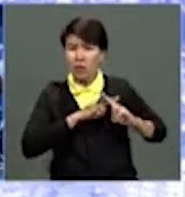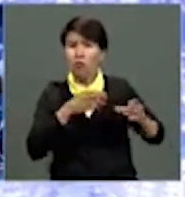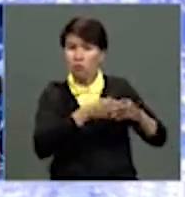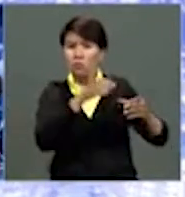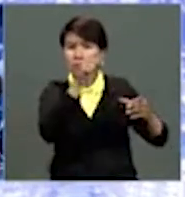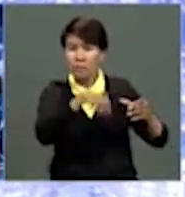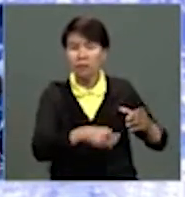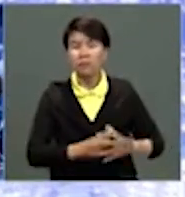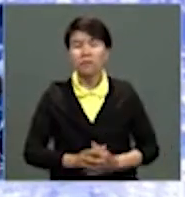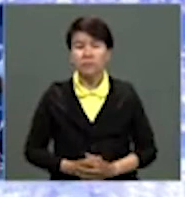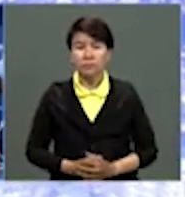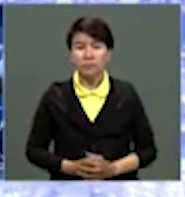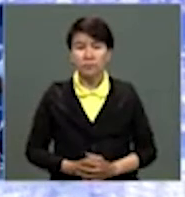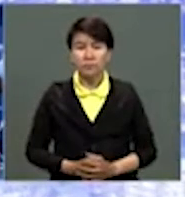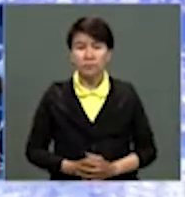ถ้าจะถามว่ามีเป็นอะไรที่ทำเป็นพิเศษไหมไม่ได้ทำอะไรเป็นพิเศษนะครับนำเรียนนะครับว่าเรื่องของการดูแลผู้ป่วยต่างชาติเนี้ยเราทำกันมาก่อนหน้านี้อยู่แล้วหมายความว่าก่อนมีครูบิดโรงพยาบาลเอกชนทั้งหลายนะครับไม่ว่าจะเป็นอยู่ในกรุงเทพฯหรือต่างจังหวัดรุ่นแล้วแต่ว่าก็ดูแลกลุ่มของผู้ป่วยต่างชาติที่ก็มีความศรัทธาก็มีความอะไรก็แล้วแต่นะครับบินกันเข้ามาอยู่แล้วแต่ช่วงพอมีโควิชเขาไม่สามารถเข้ามาได้บางคนเข้ามาแอดมิดนู่นนี่นั่นนะครับแล้วอยู่กับเราเนี่ยเข้ามาไม่ได้แล้วหรือบางคนก็มาโฟนลับพูดง่ายมาติดตามประสาก็เข้ามาไม่ได้แล้วเราคนกลุ่มเหล่านี้แหละครับมาดูกันแต่ไงก็ตามแต่นะครับวันนี้ได้มีการพูดคุยกันว่าเอ่อการที่จะให้เขาเข้ามาเนี่ยนอกจากจะเพื่อที่จะมาฟับดูเอาตามงาน